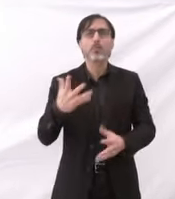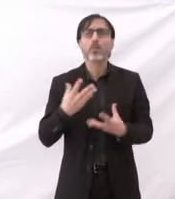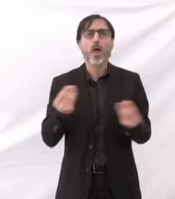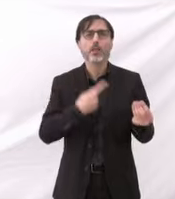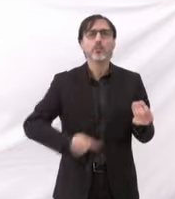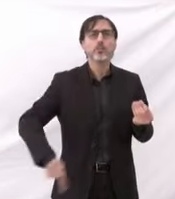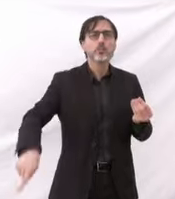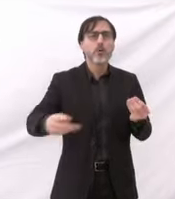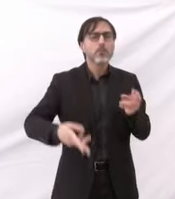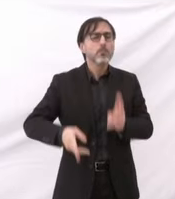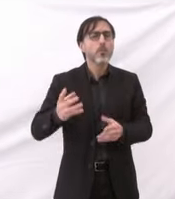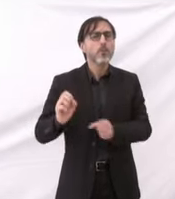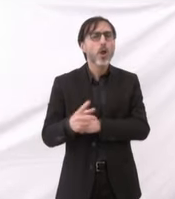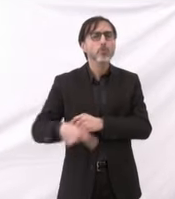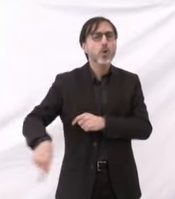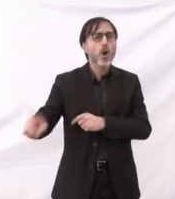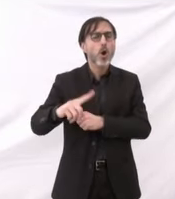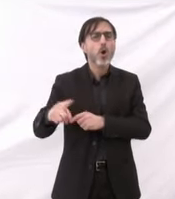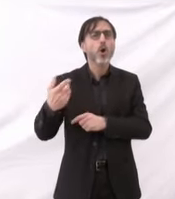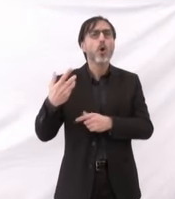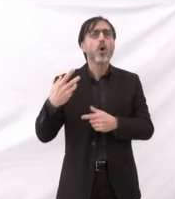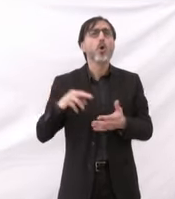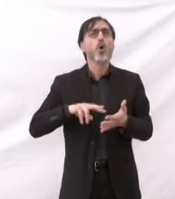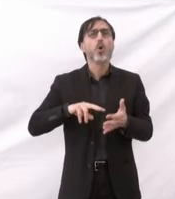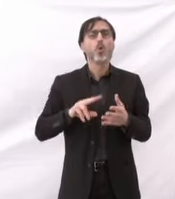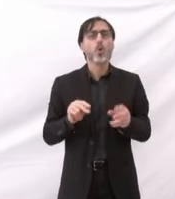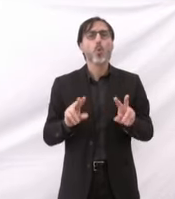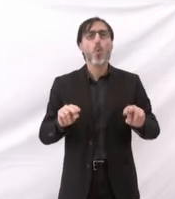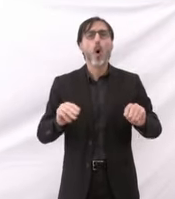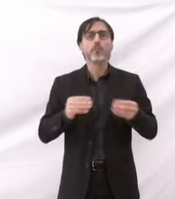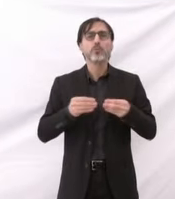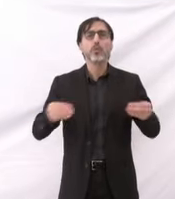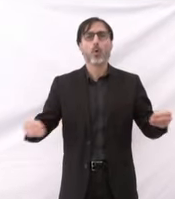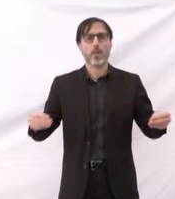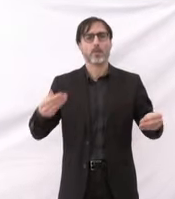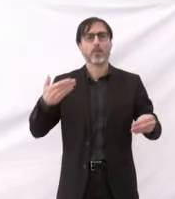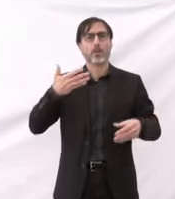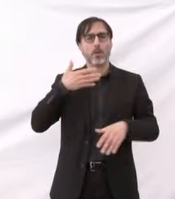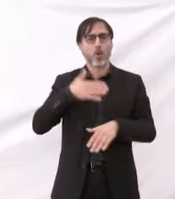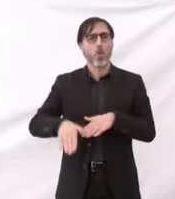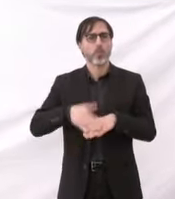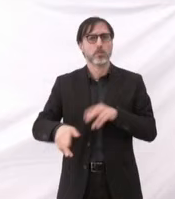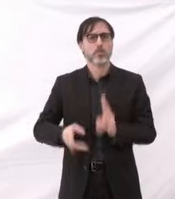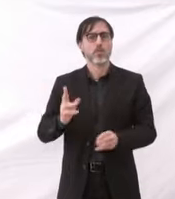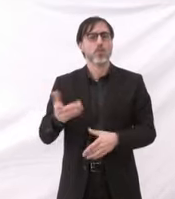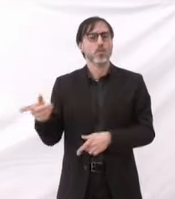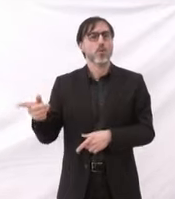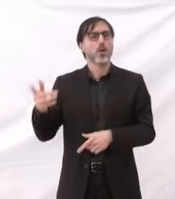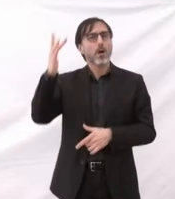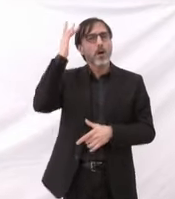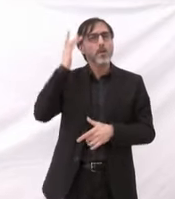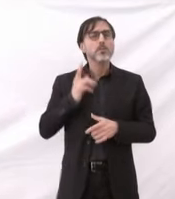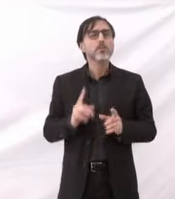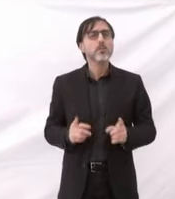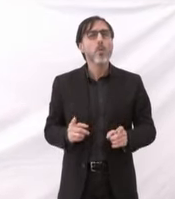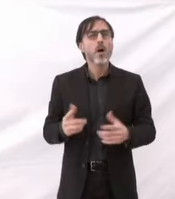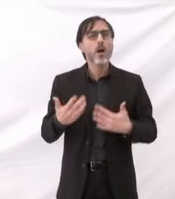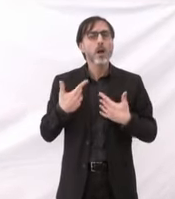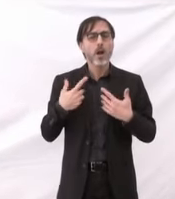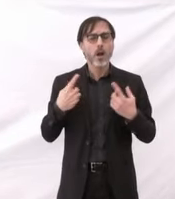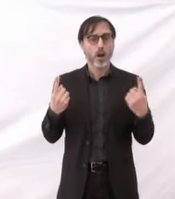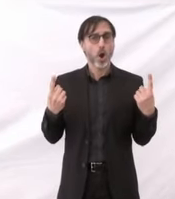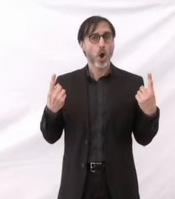noi nell'utilizzare i nuovi strumenti. E c'è il rischio che i